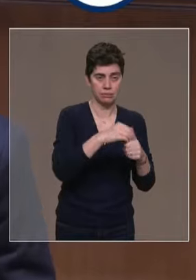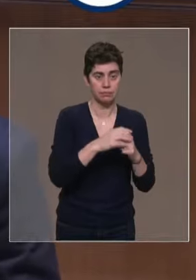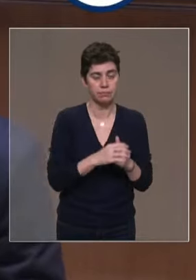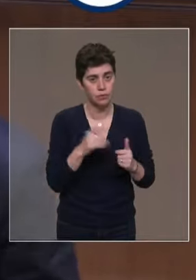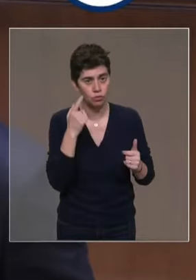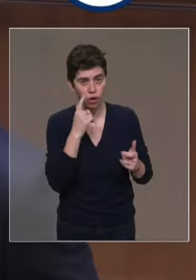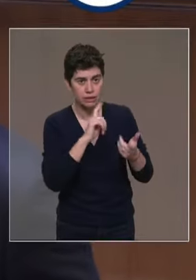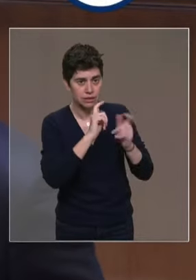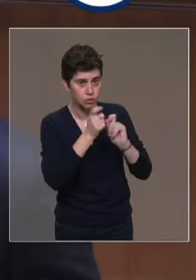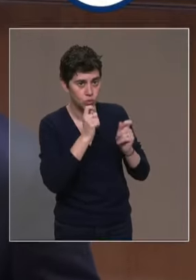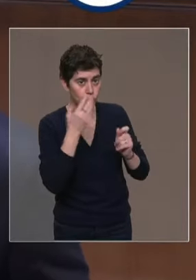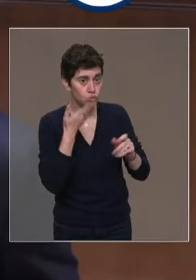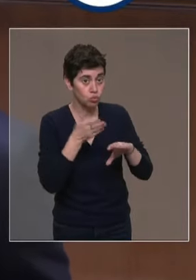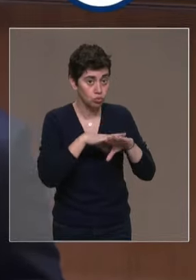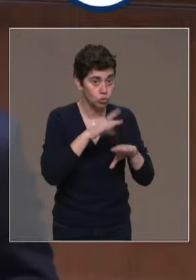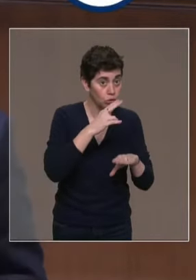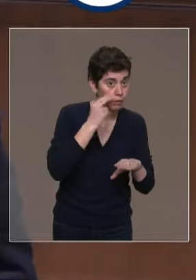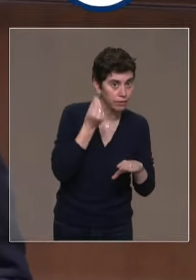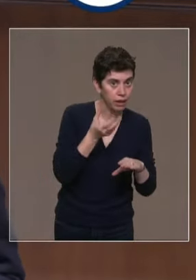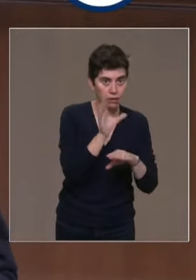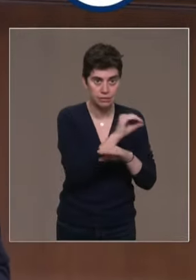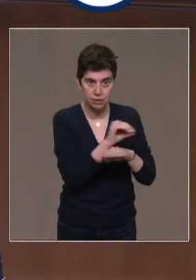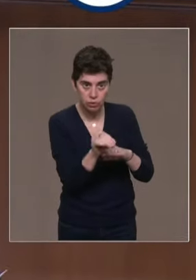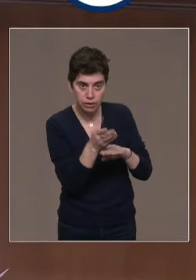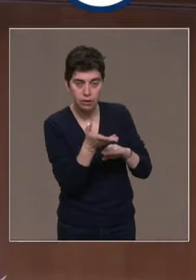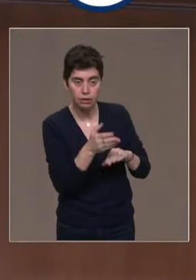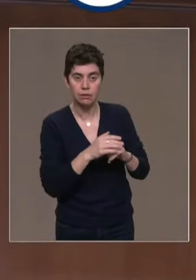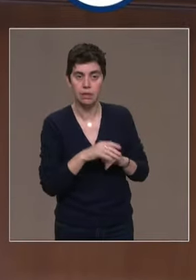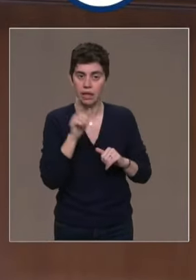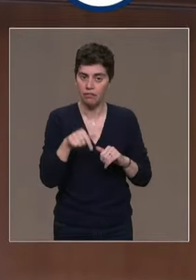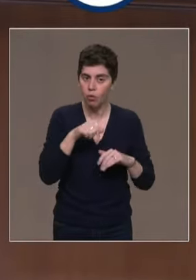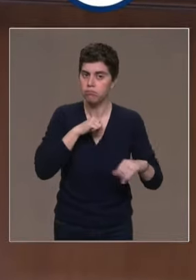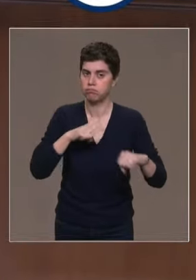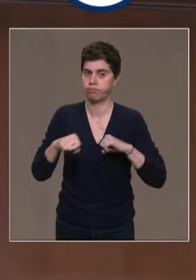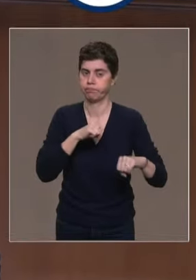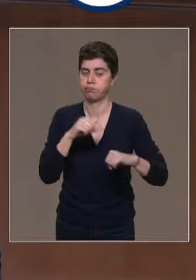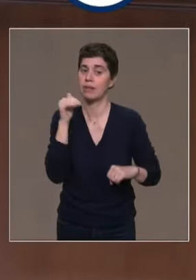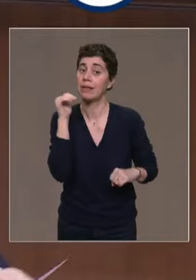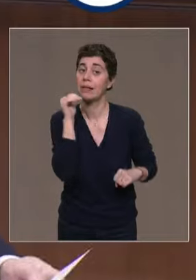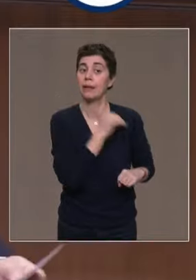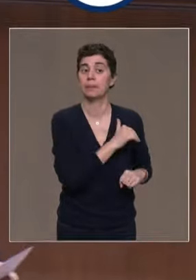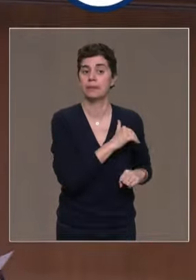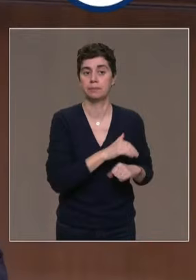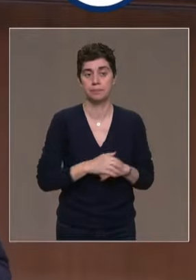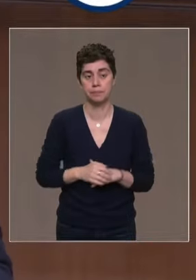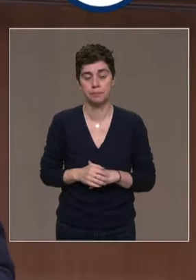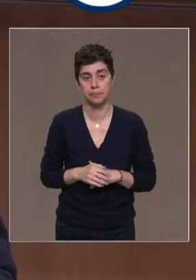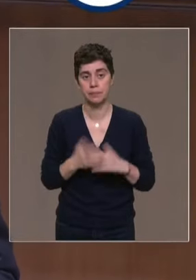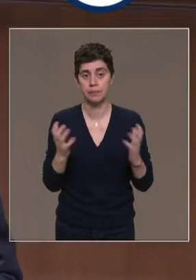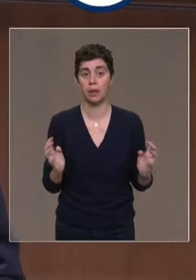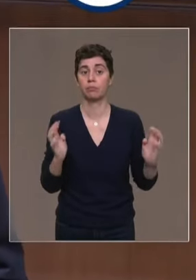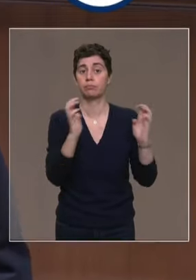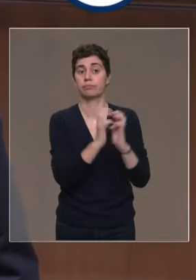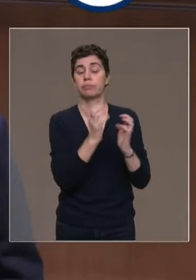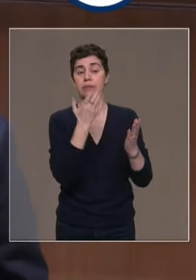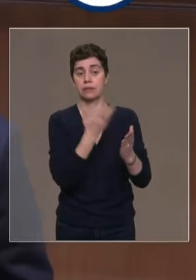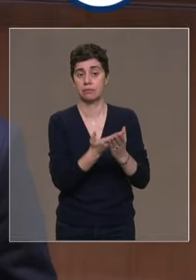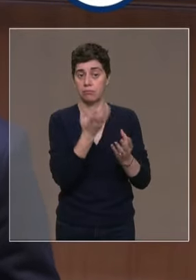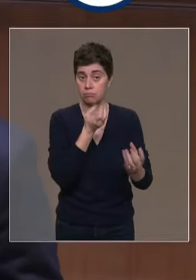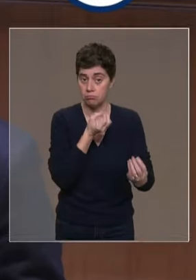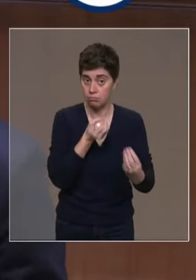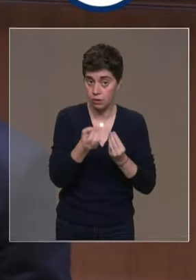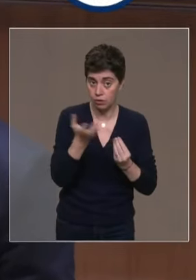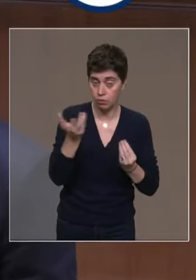humanitaire, ainsi que la nécessité maintenant d'agir très rapidement. Cette réunion, d'ailleurs, a permis